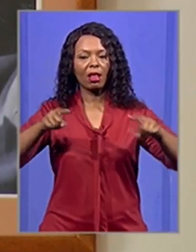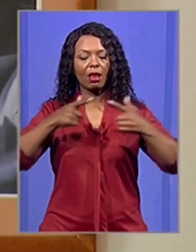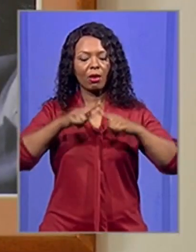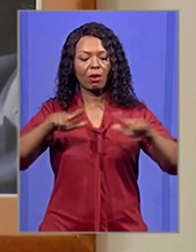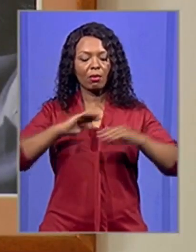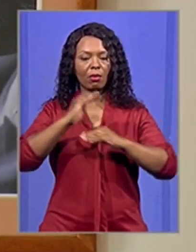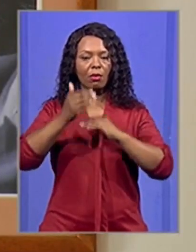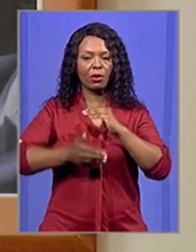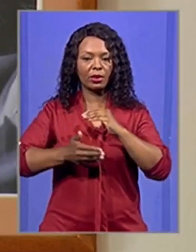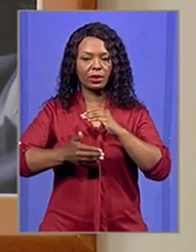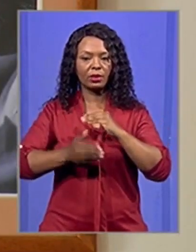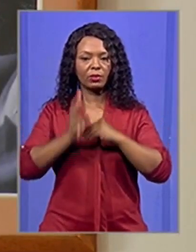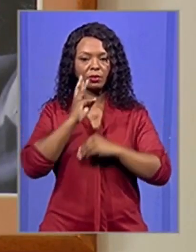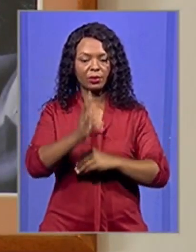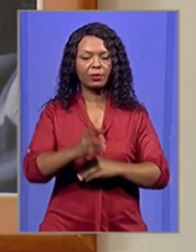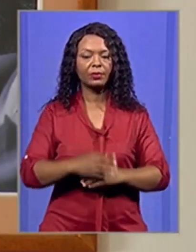buya babalua, katibiriso ya pugao Thank Thank you